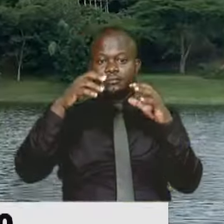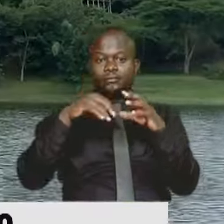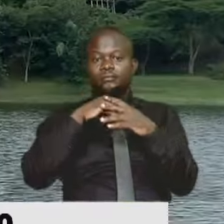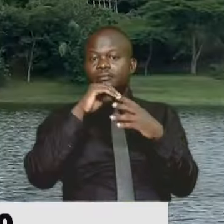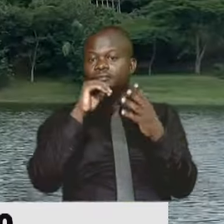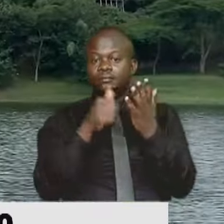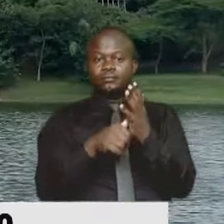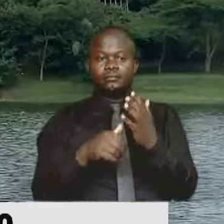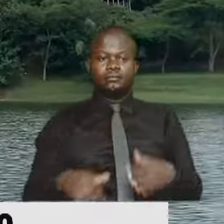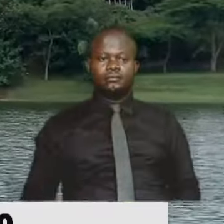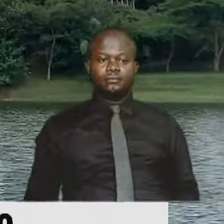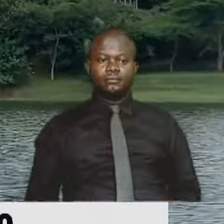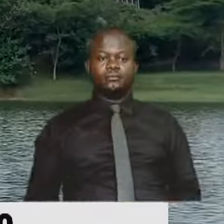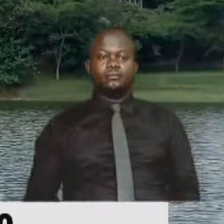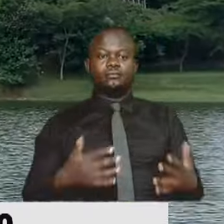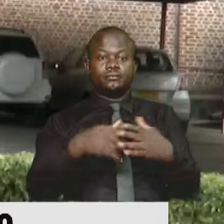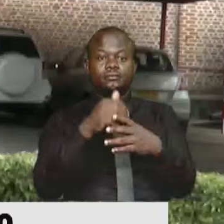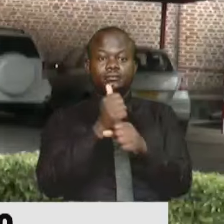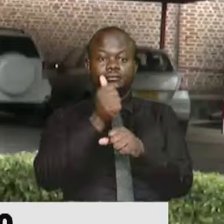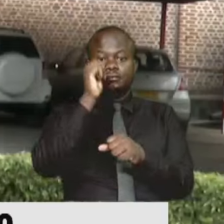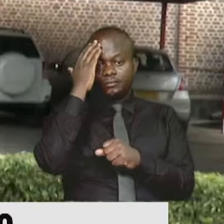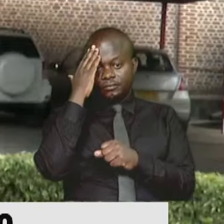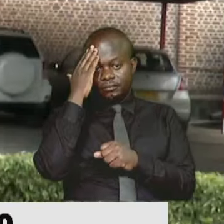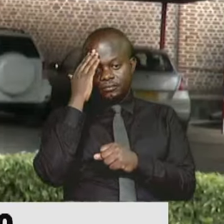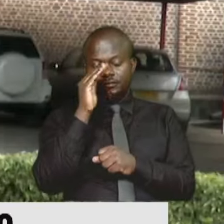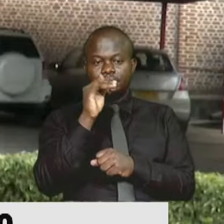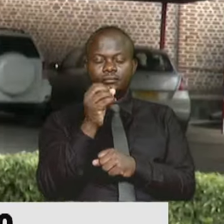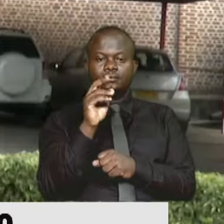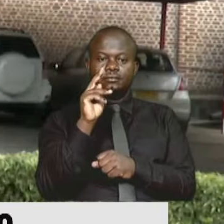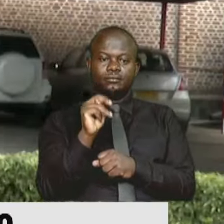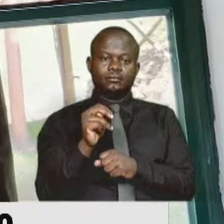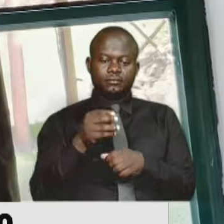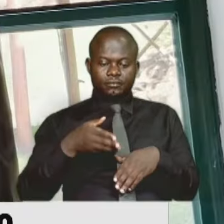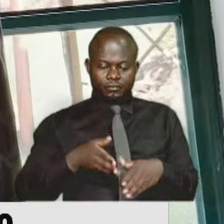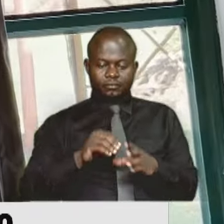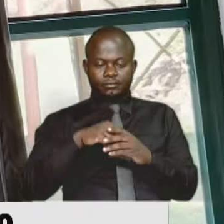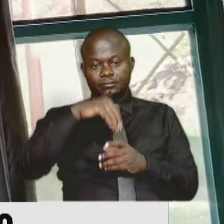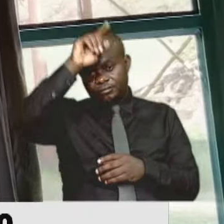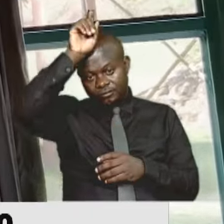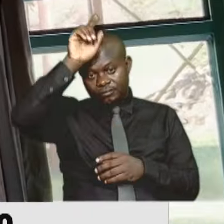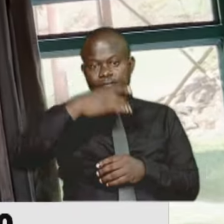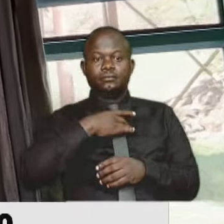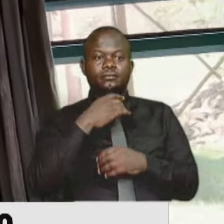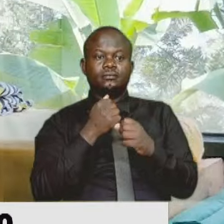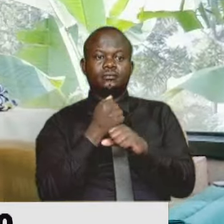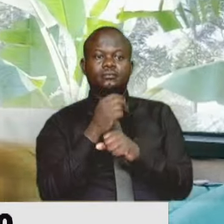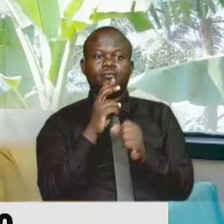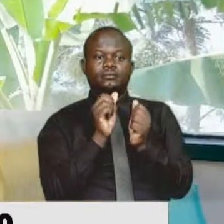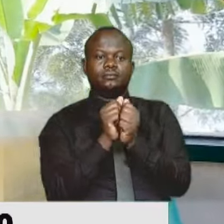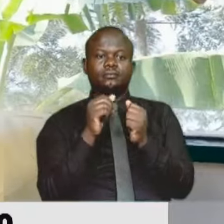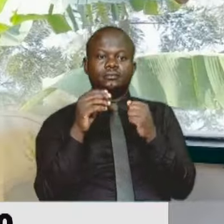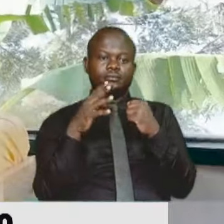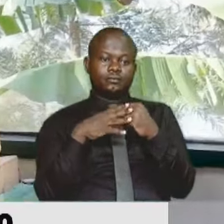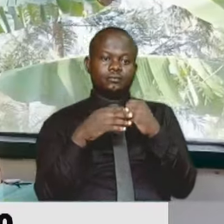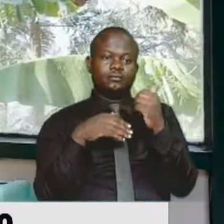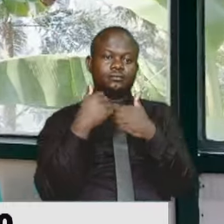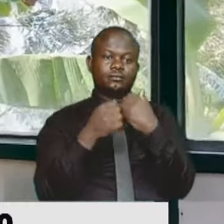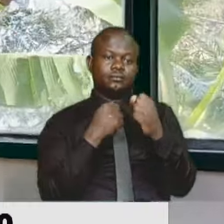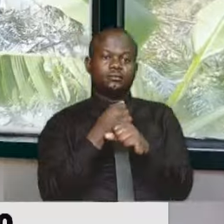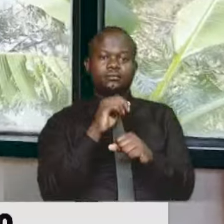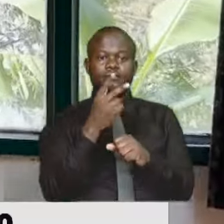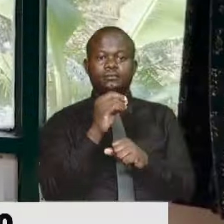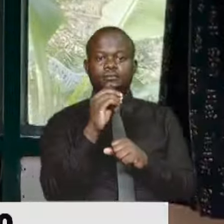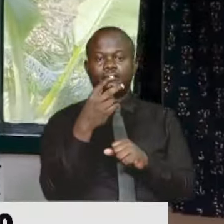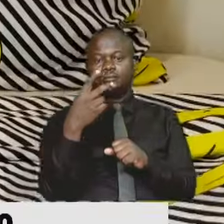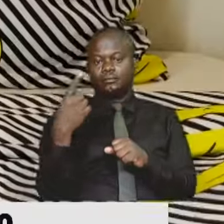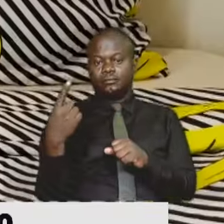kibazo. Uretse bakuze bahazi John Fisher umushoramari ukomoka mu Budage wi yahasuye mu mwaka 2019 hanyuma mu mwaka 2021